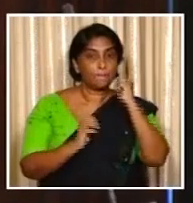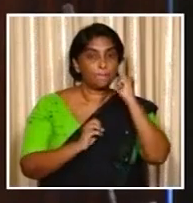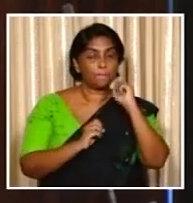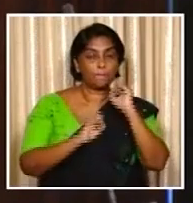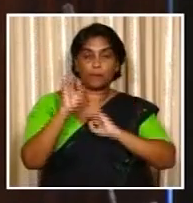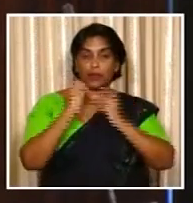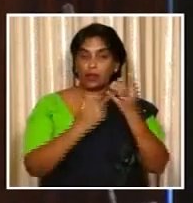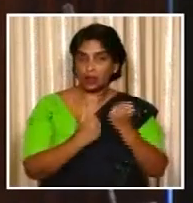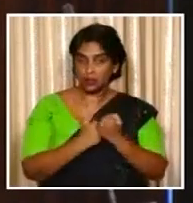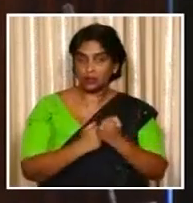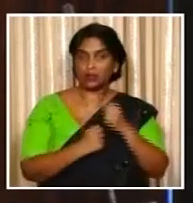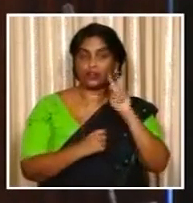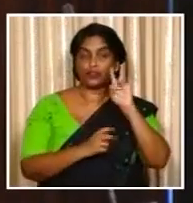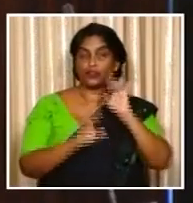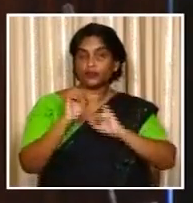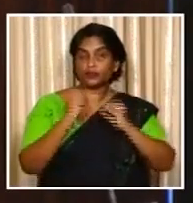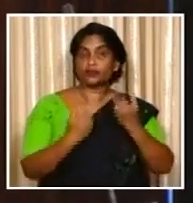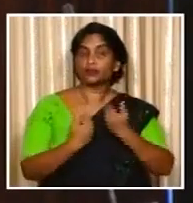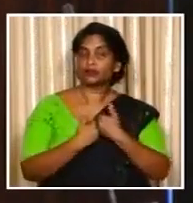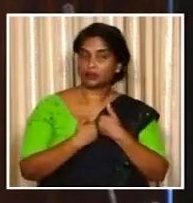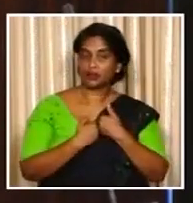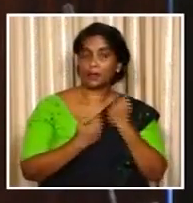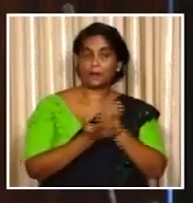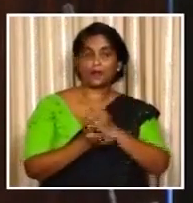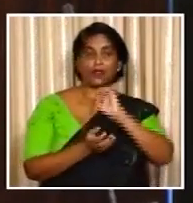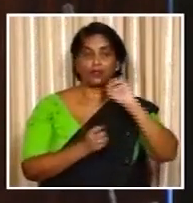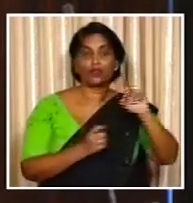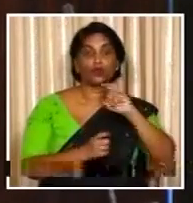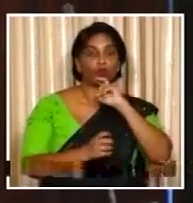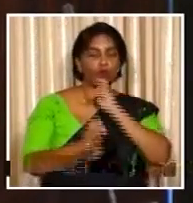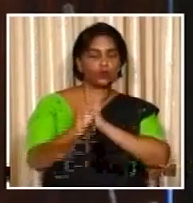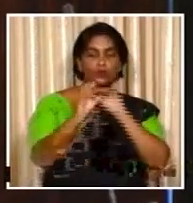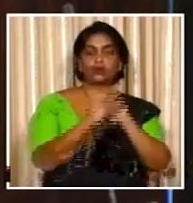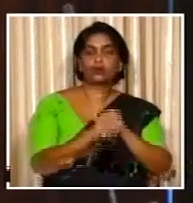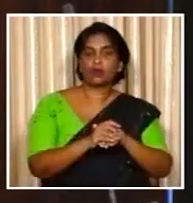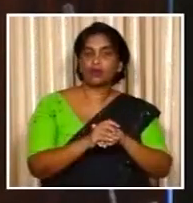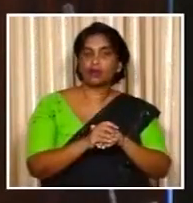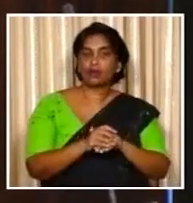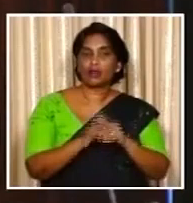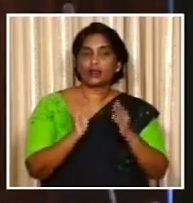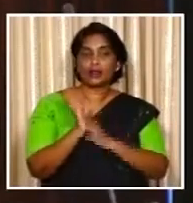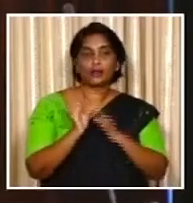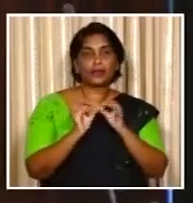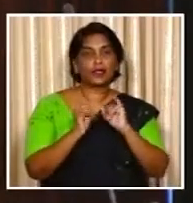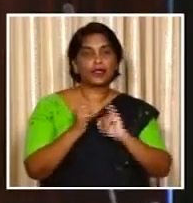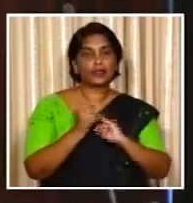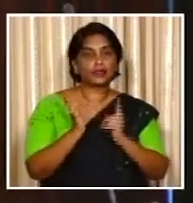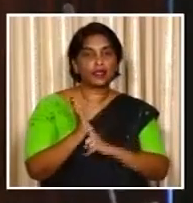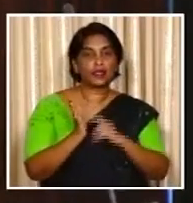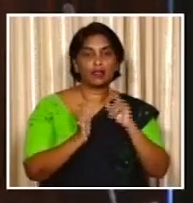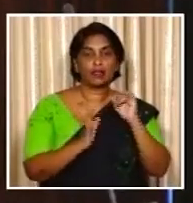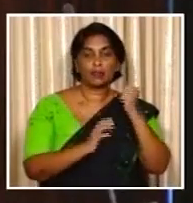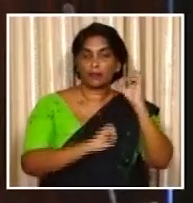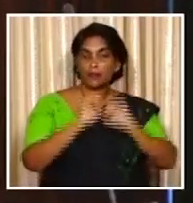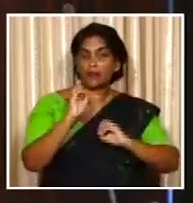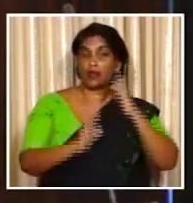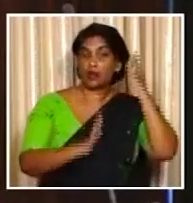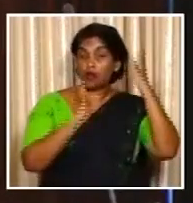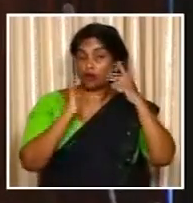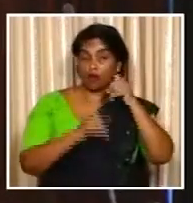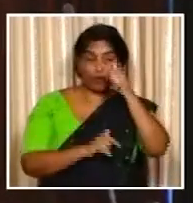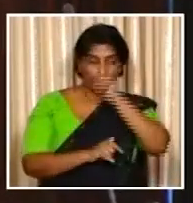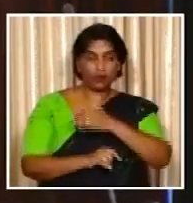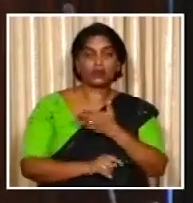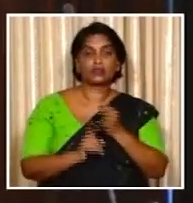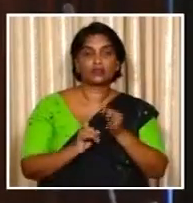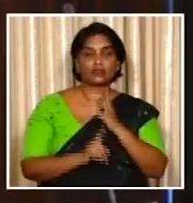කිව්වම 125 තමන්ගේ ගිනුමට දාගෙන උසාවි ගිහිල්ලා අන්තිමට MBSL එකට 150 ගත්තේ. ජාත්‍යන්තර ඔරෙක්